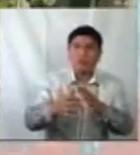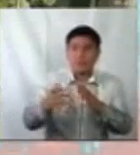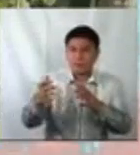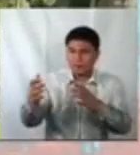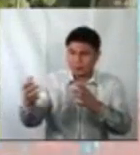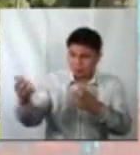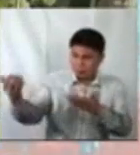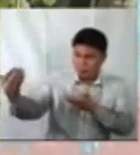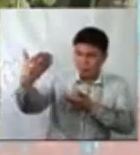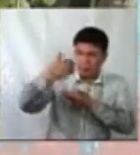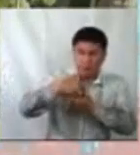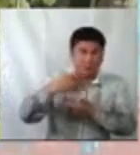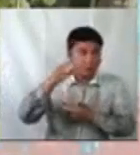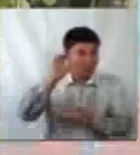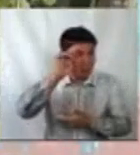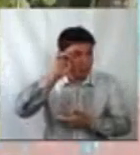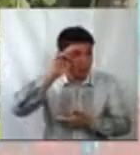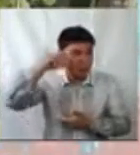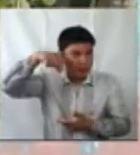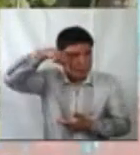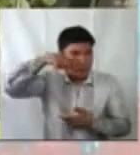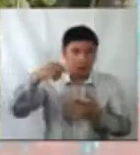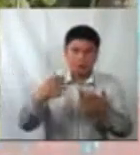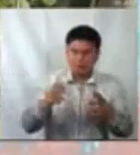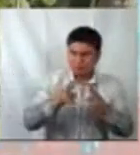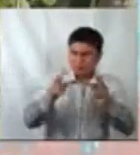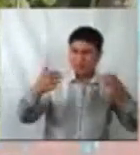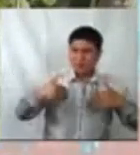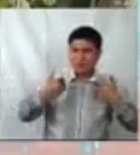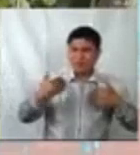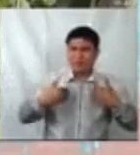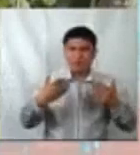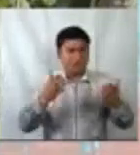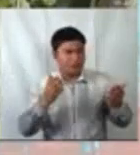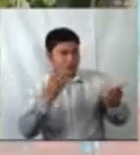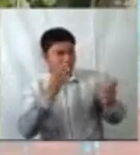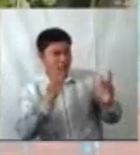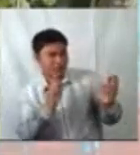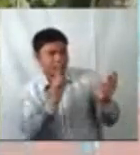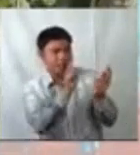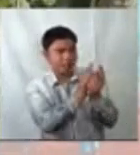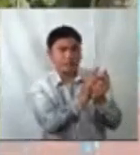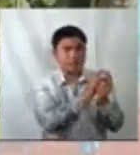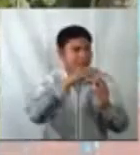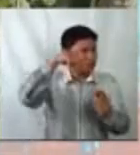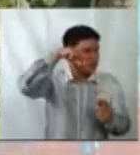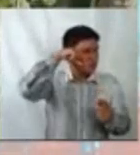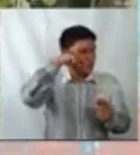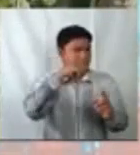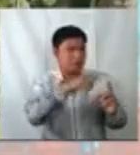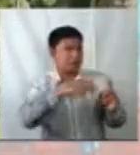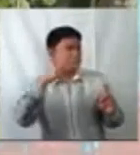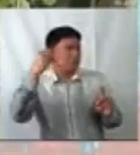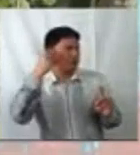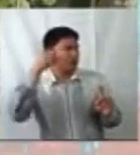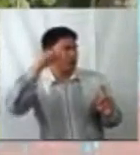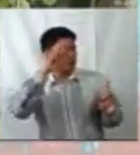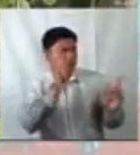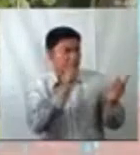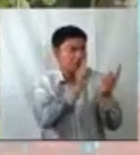Quirino, very young Elpidio Quirino at that time. No, pinuntahan yeah. si Quezon, doon sa bahay, sinabi niya,